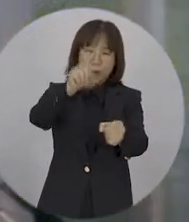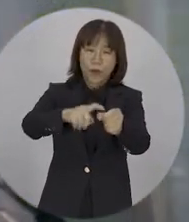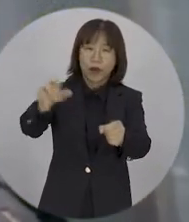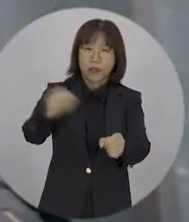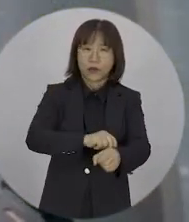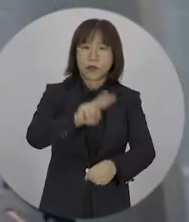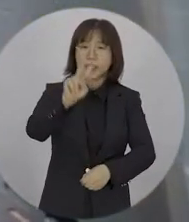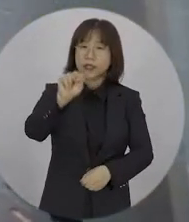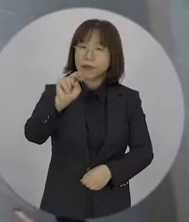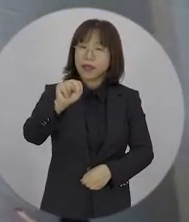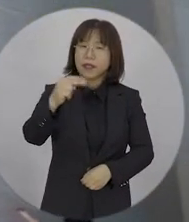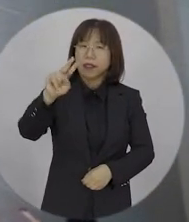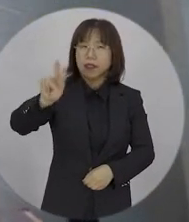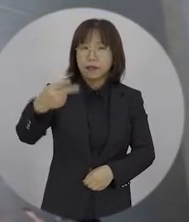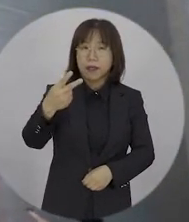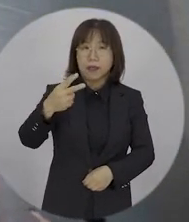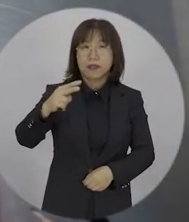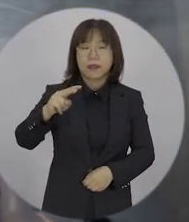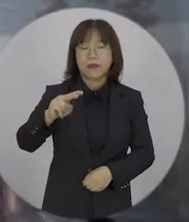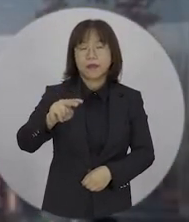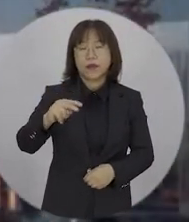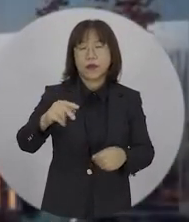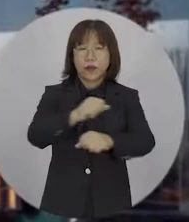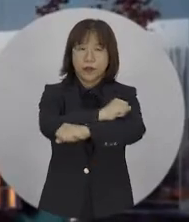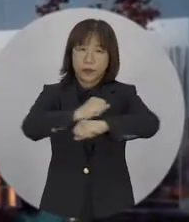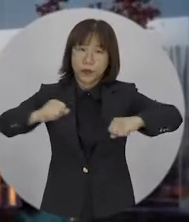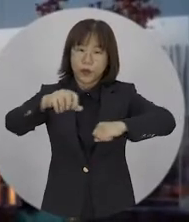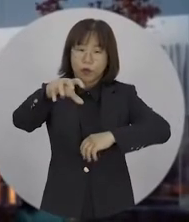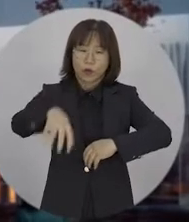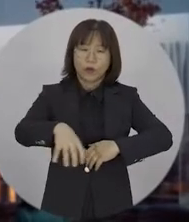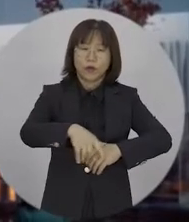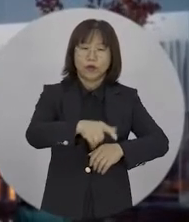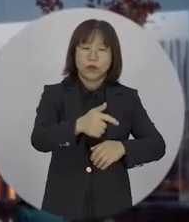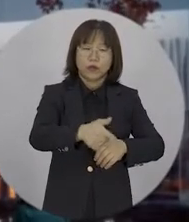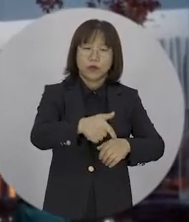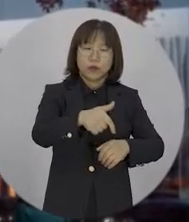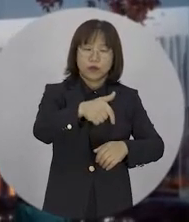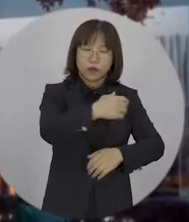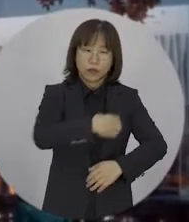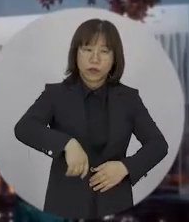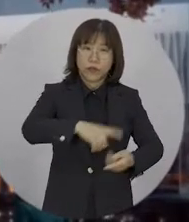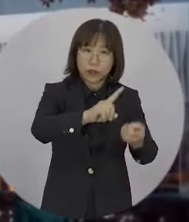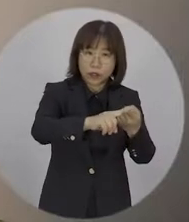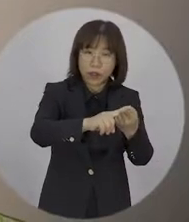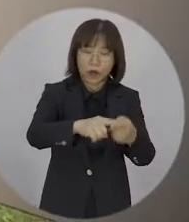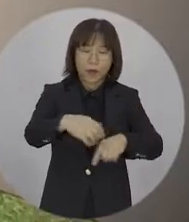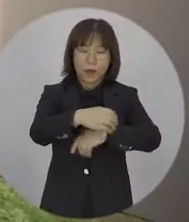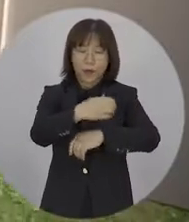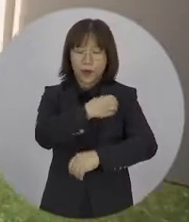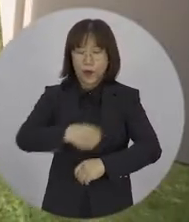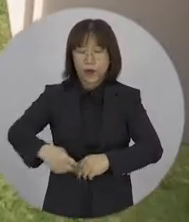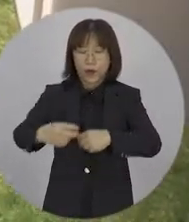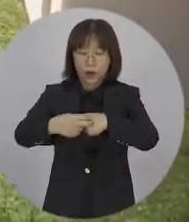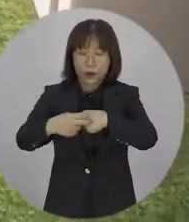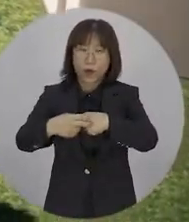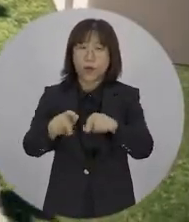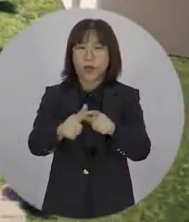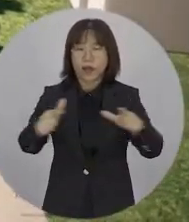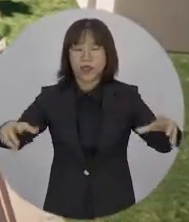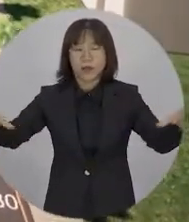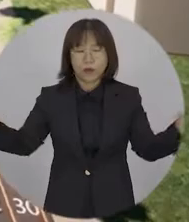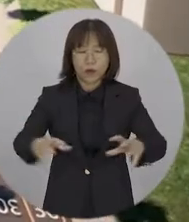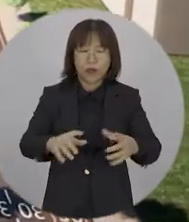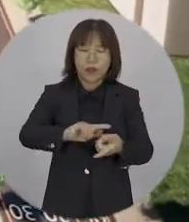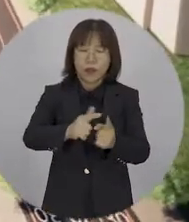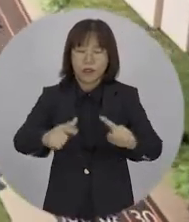3번지 이 10244 제곱미터 돼지에 구청사 와 구이 회 보건소 주민 편의시설 등